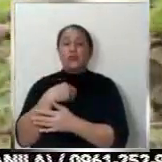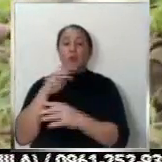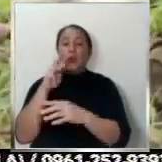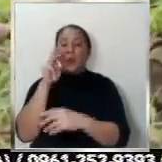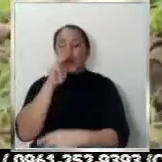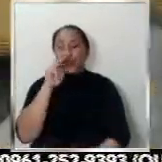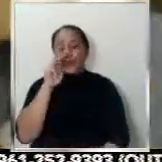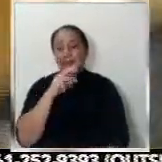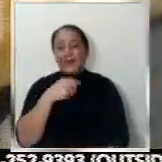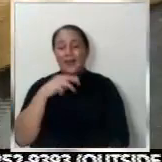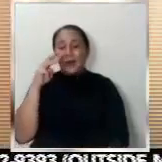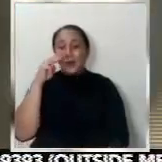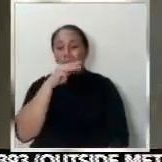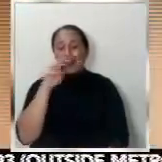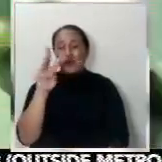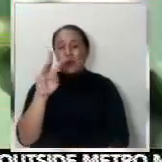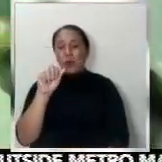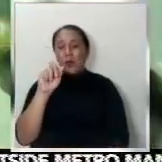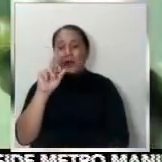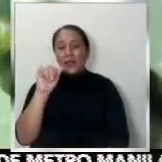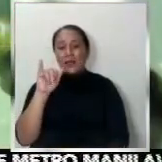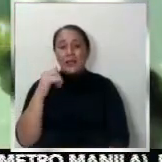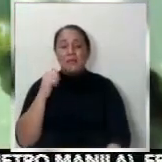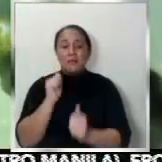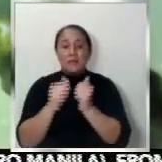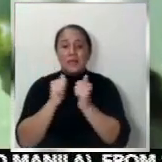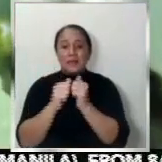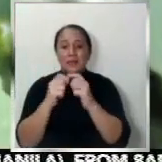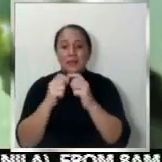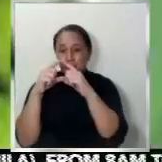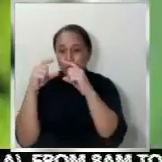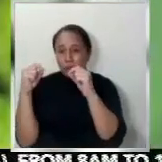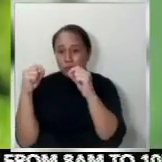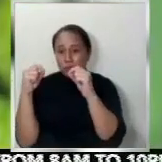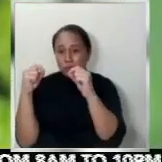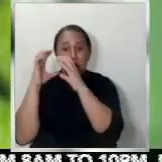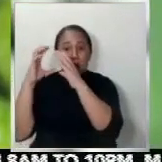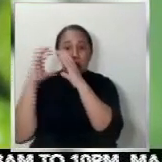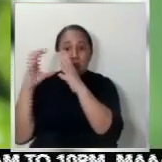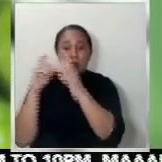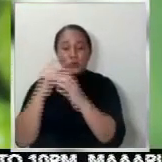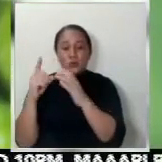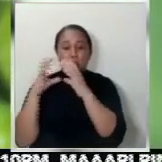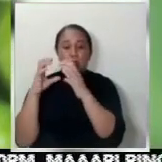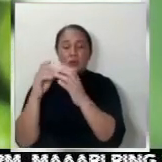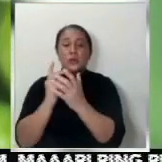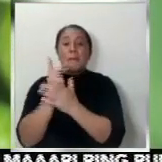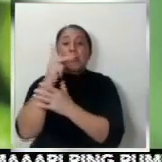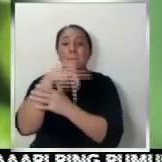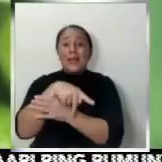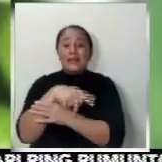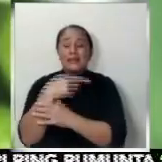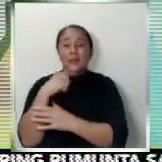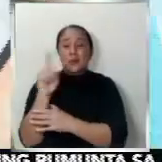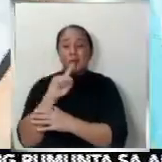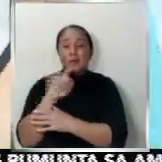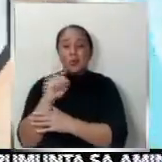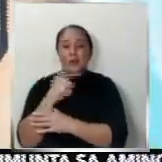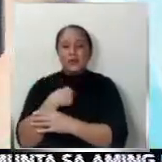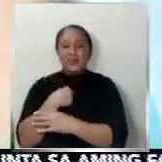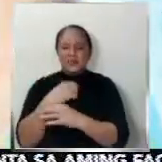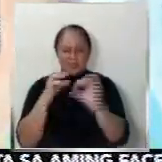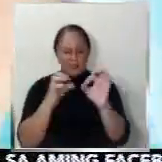waray, ang lubi ay nangangahulugang nyug. Pero sa mga katagalugan, ang lubi-lubi ay uri ng halaman na kung tawagin, gamagamatisan.